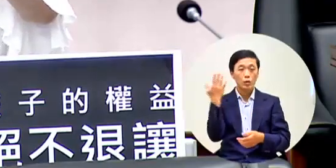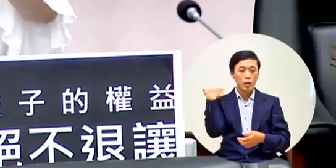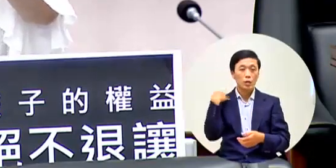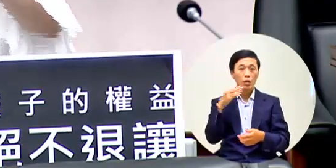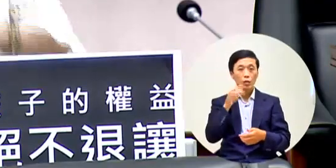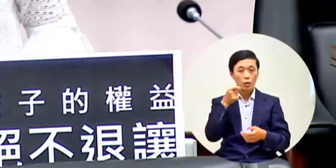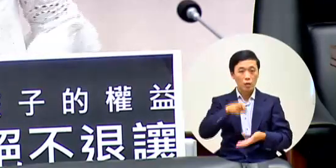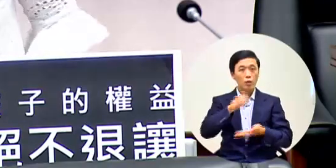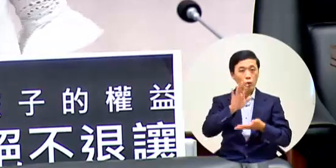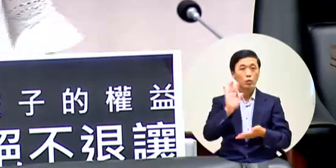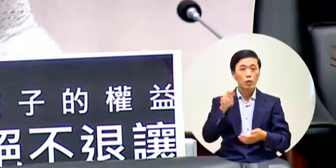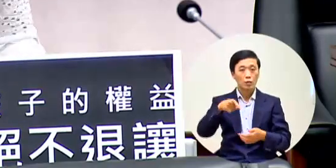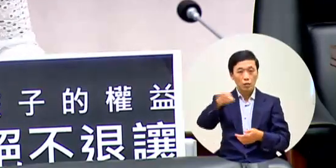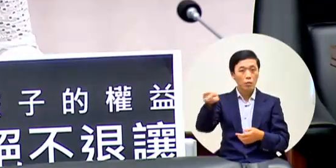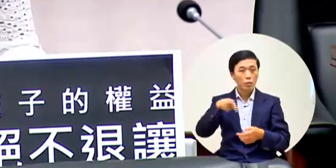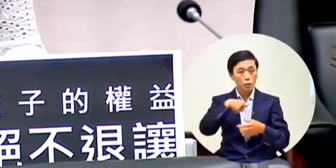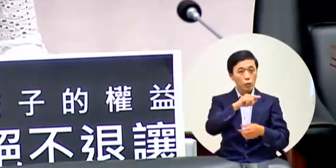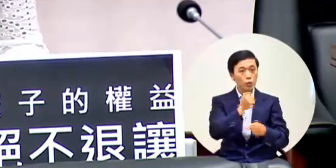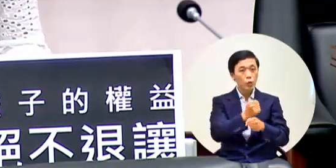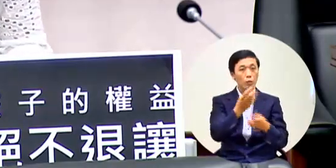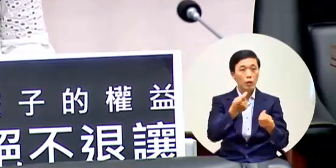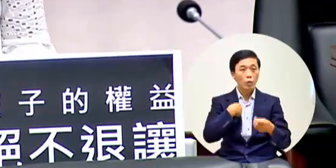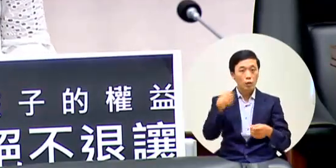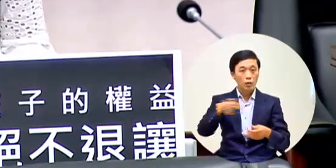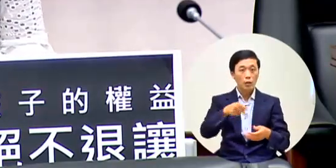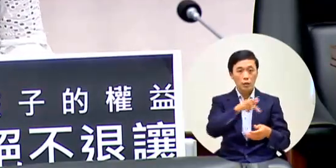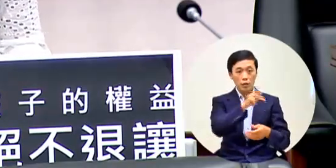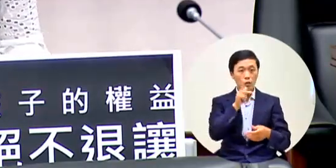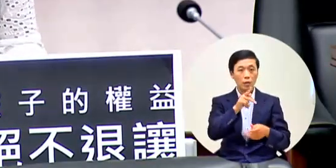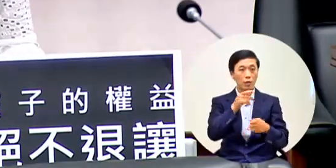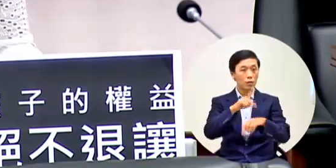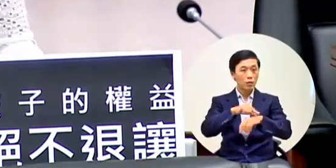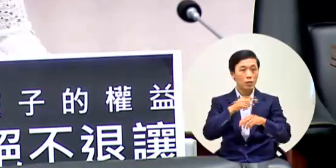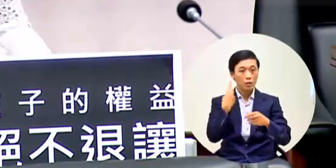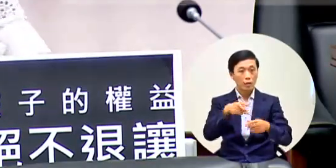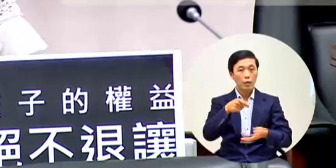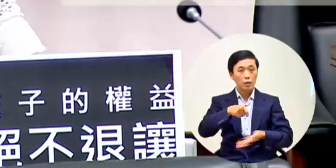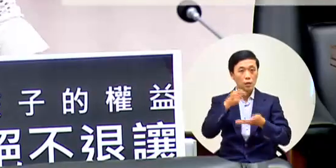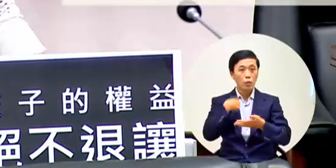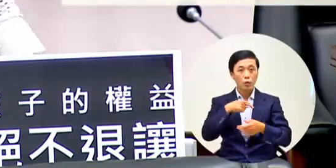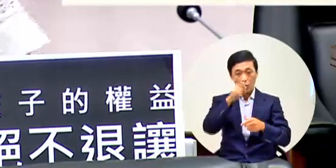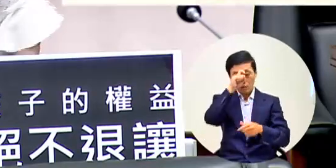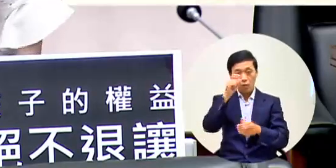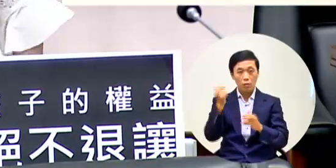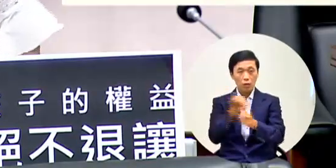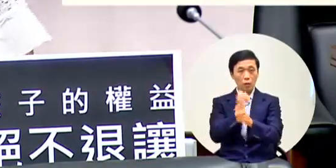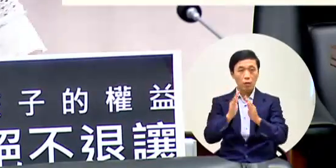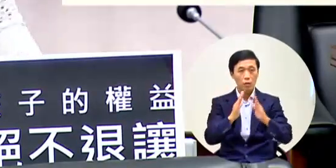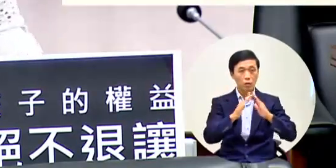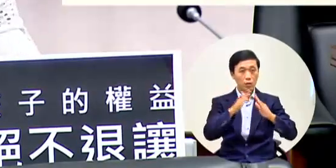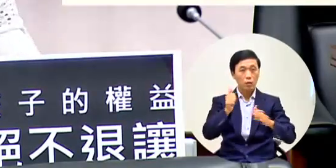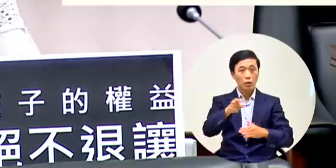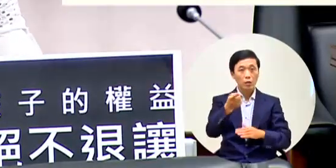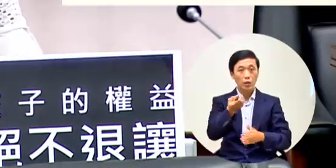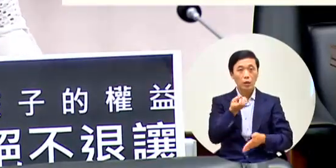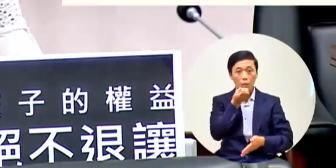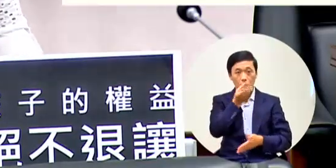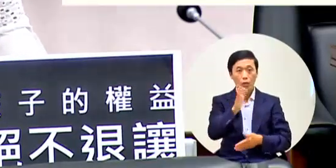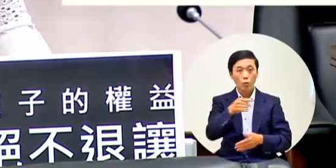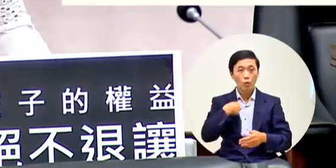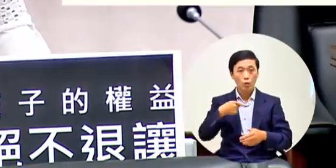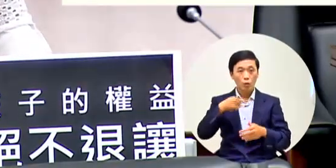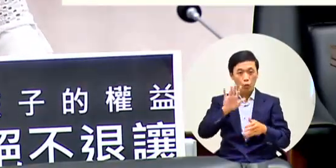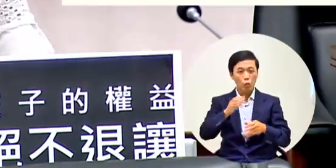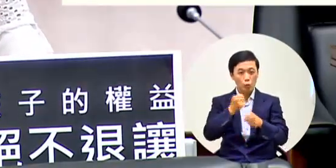没有执行，所以我们不得不赶快再借个时间哈。我希望代理市长你要，刚刚你有讲哈，我们要有所作为了